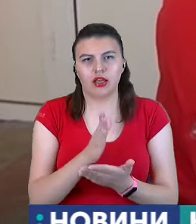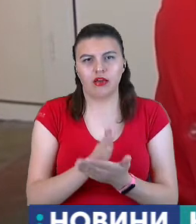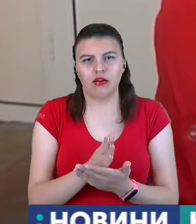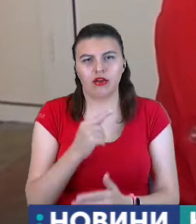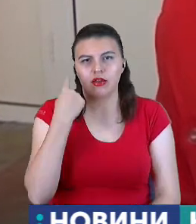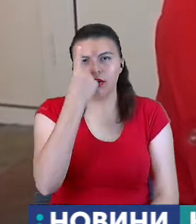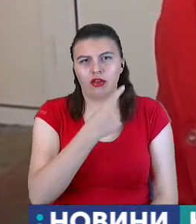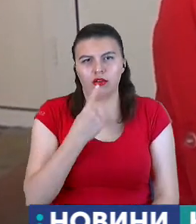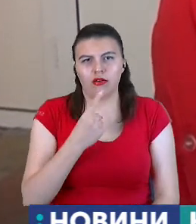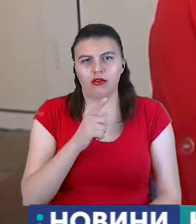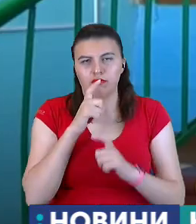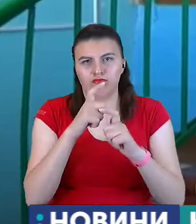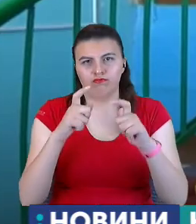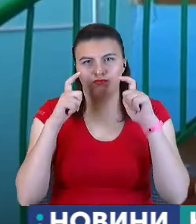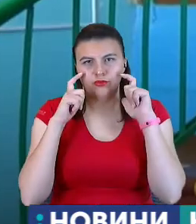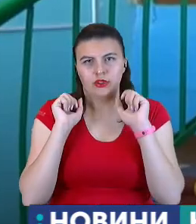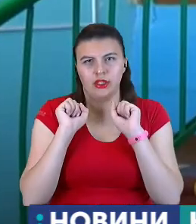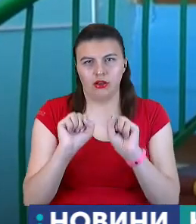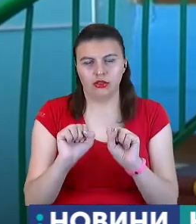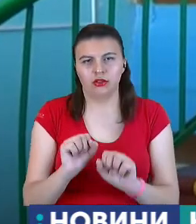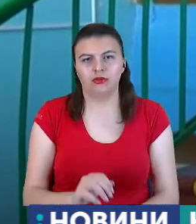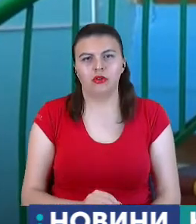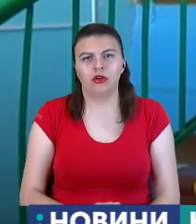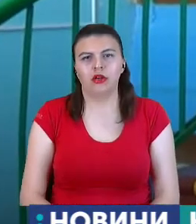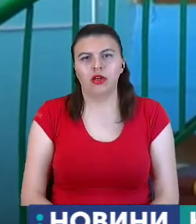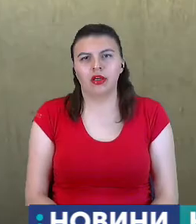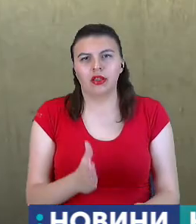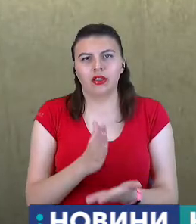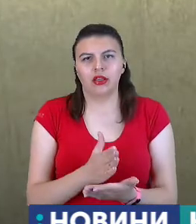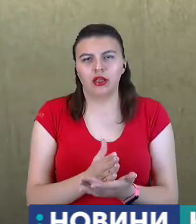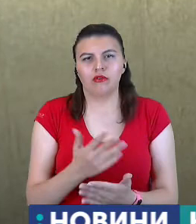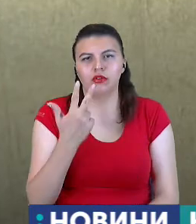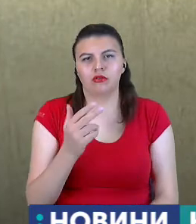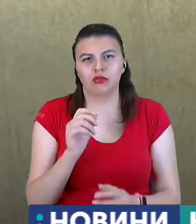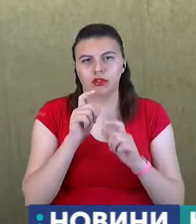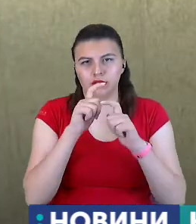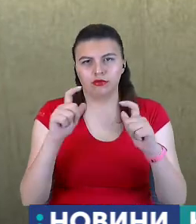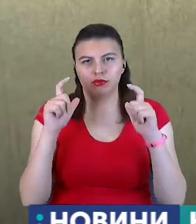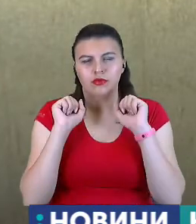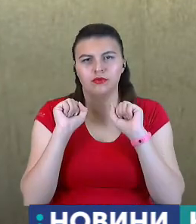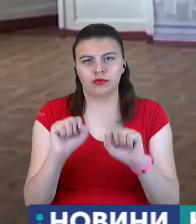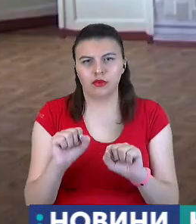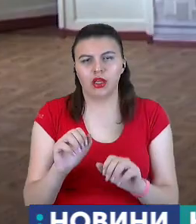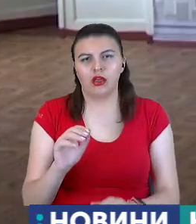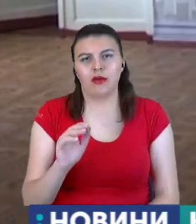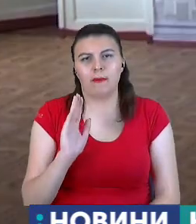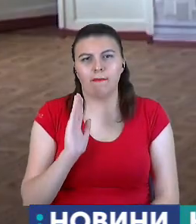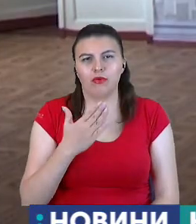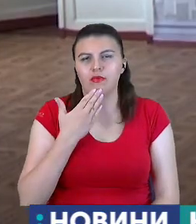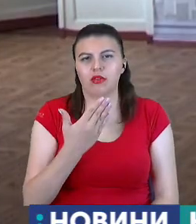індивідуальних засобів захисту. Про наявність трьох захисних масок та стан здоров'я питатимуть в учнів і на вході до школи.